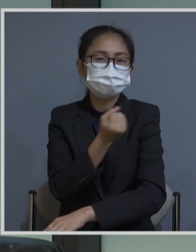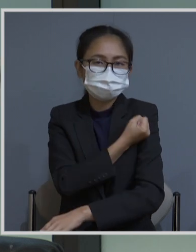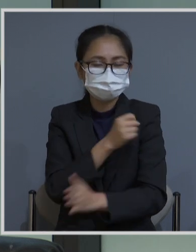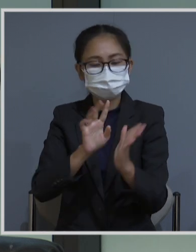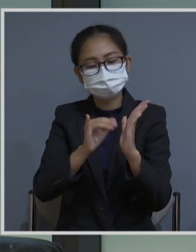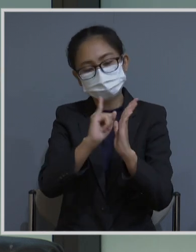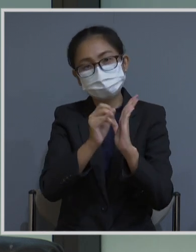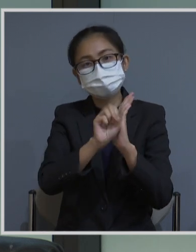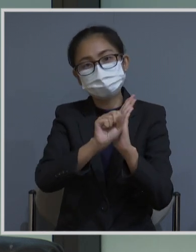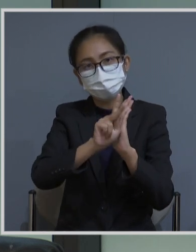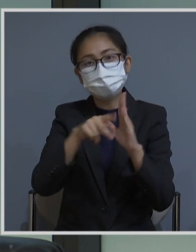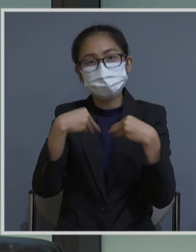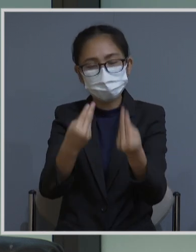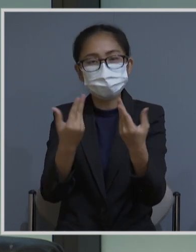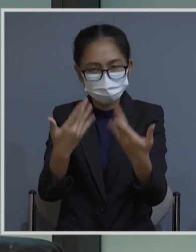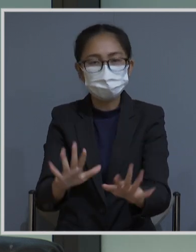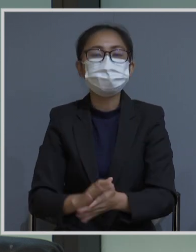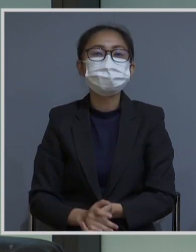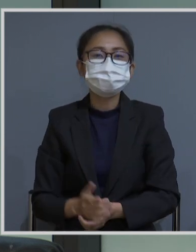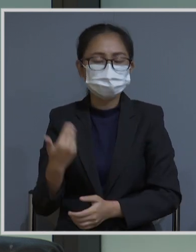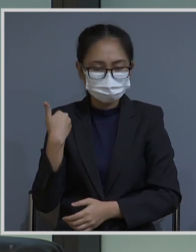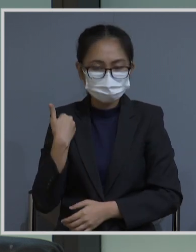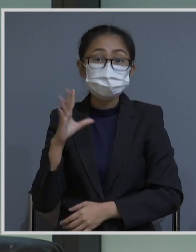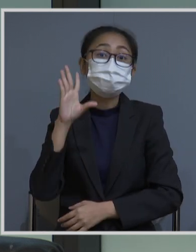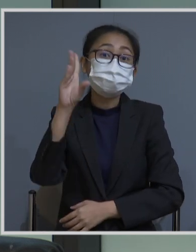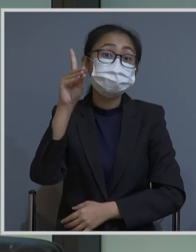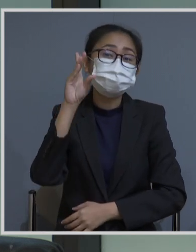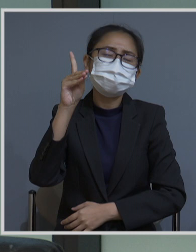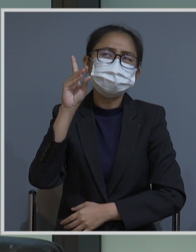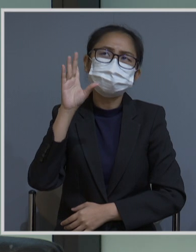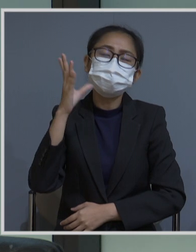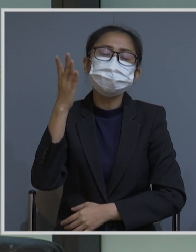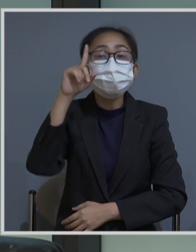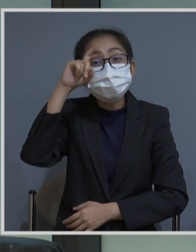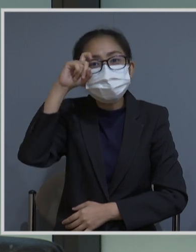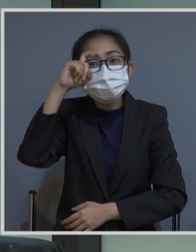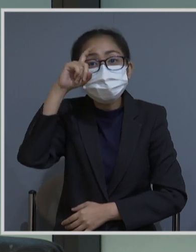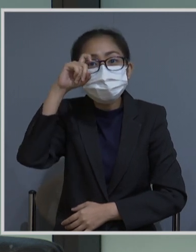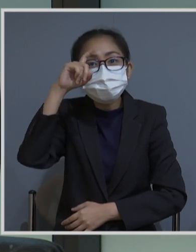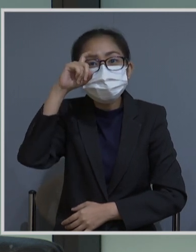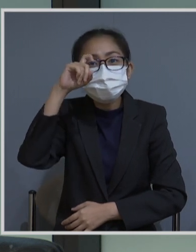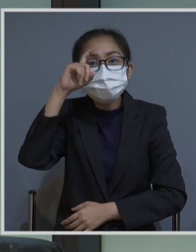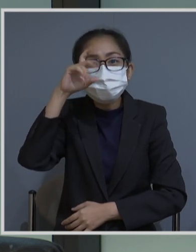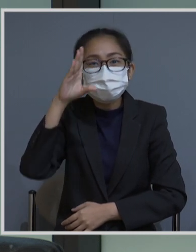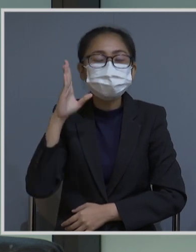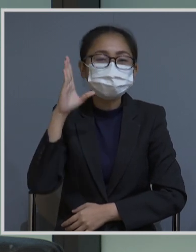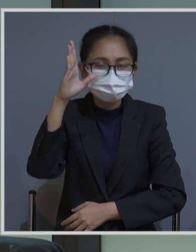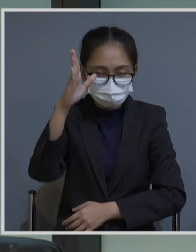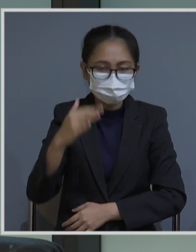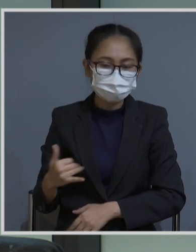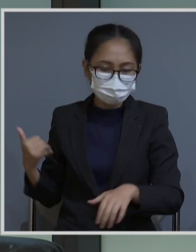สกลนครด้วยแล้วผมเองจะไปคิกออฟวันพรุ่งนี้มะรืนวันเสาร์นะครับไปฉีด